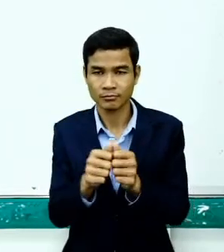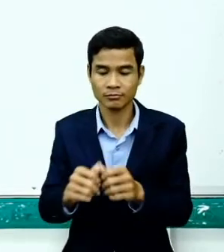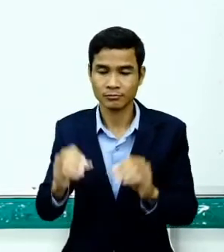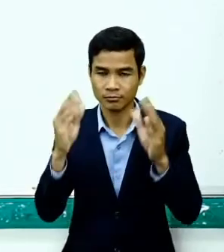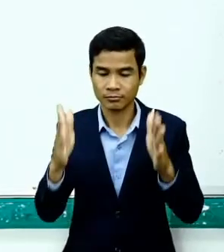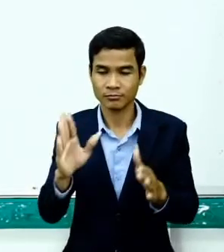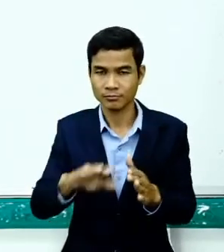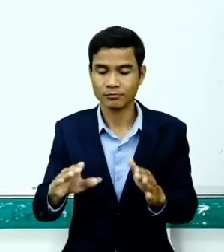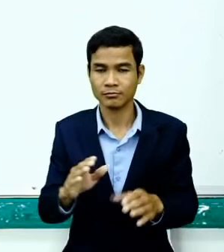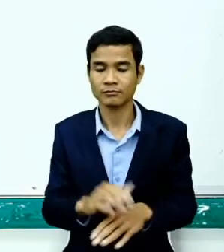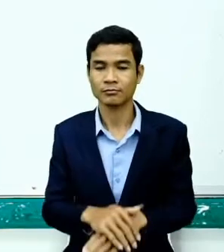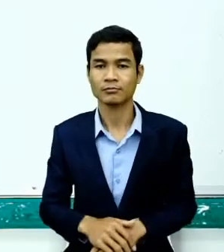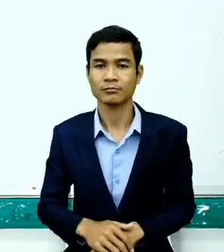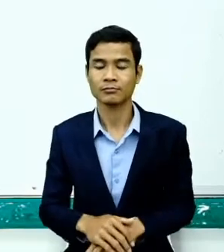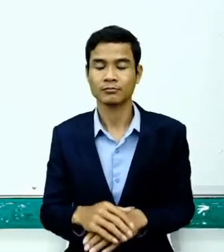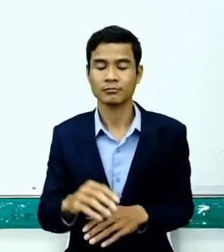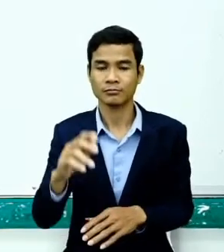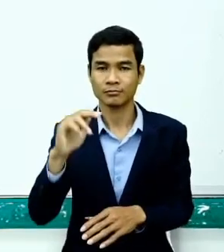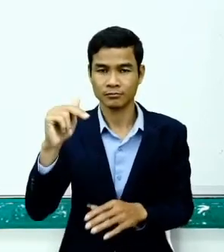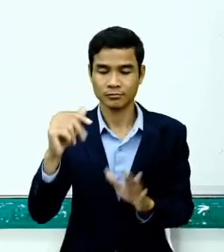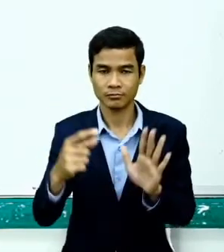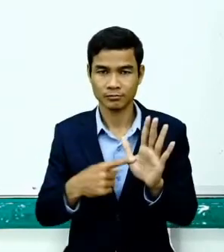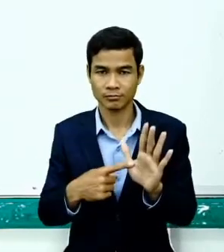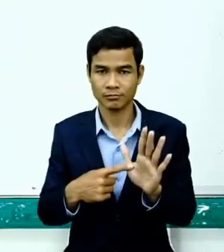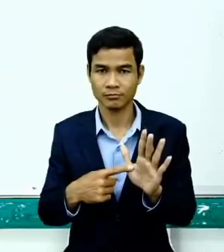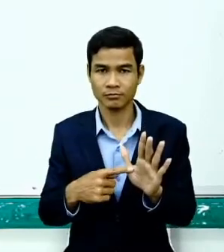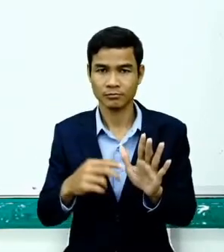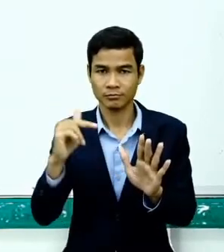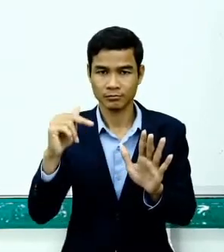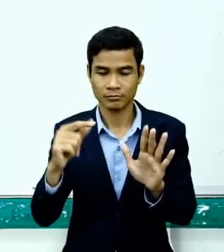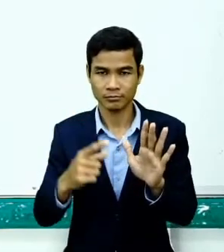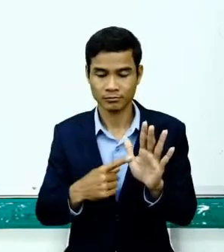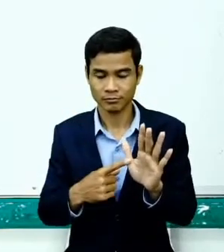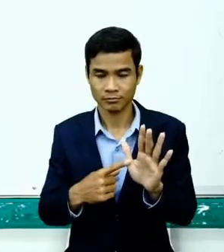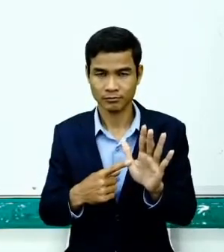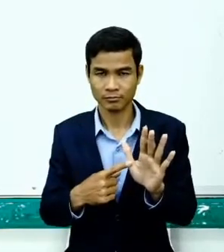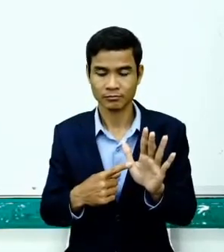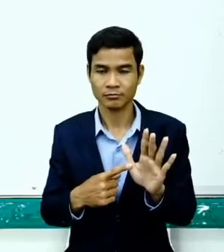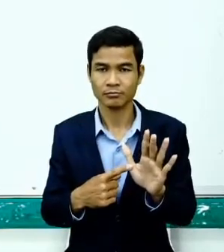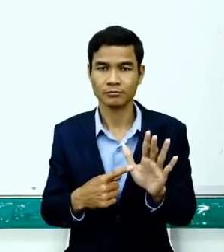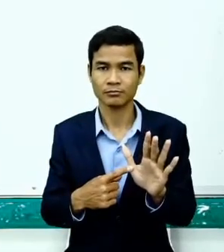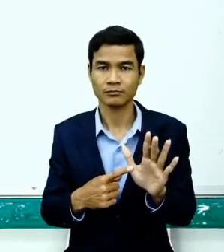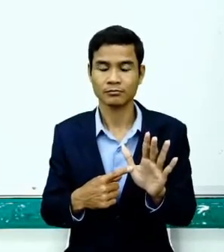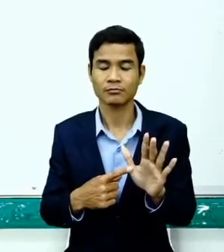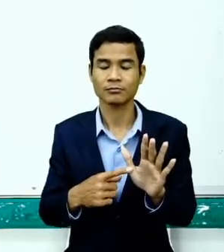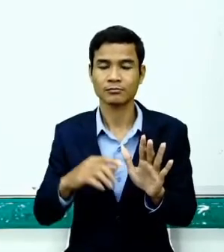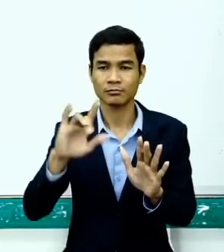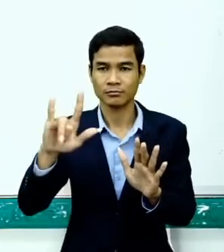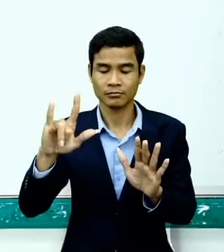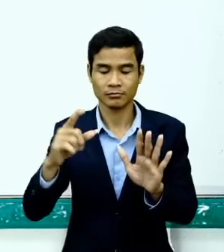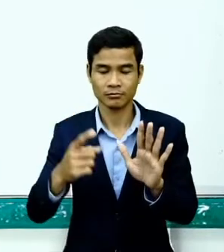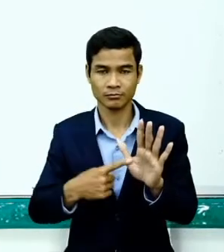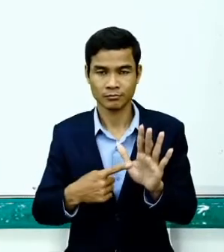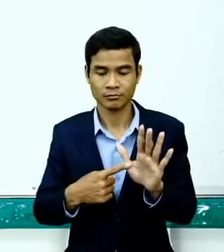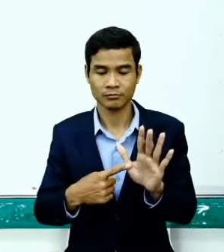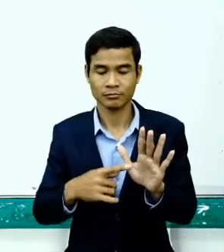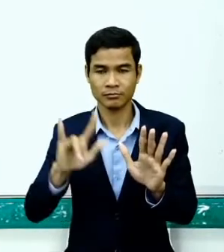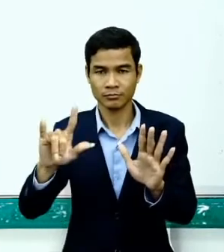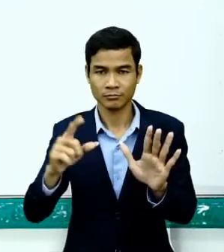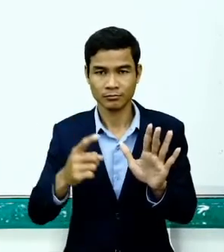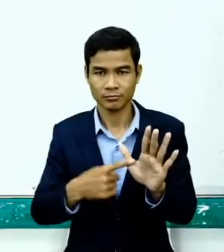ត្រៀមទីទី បេ